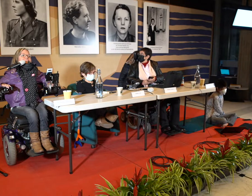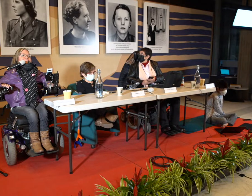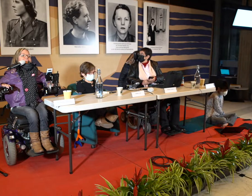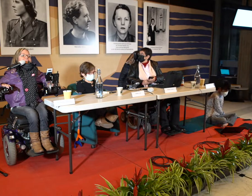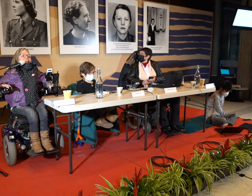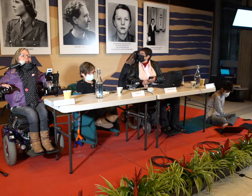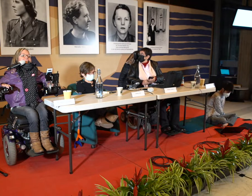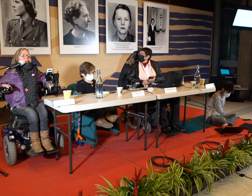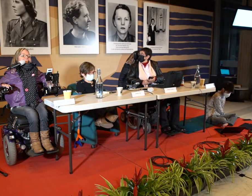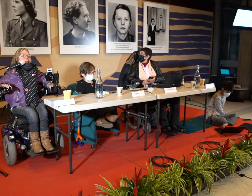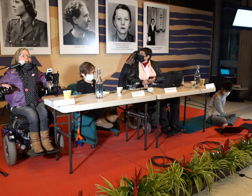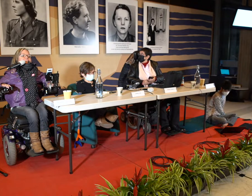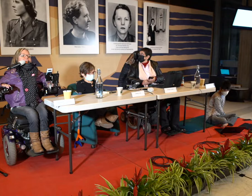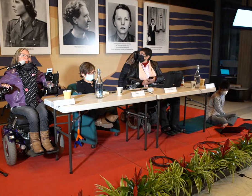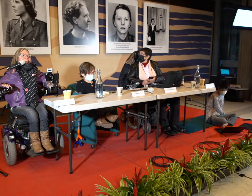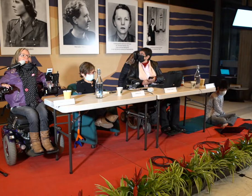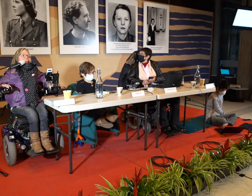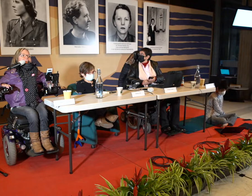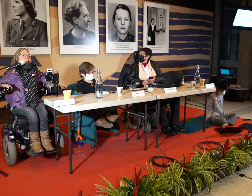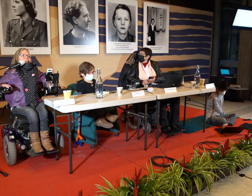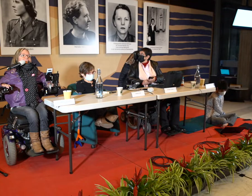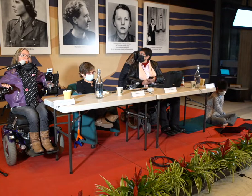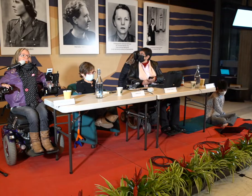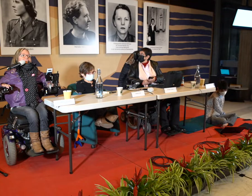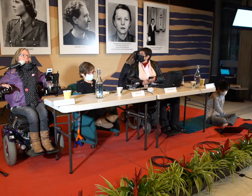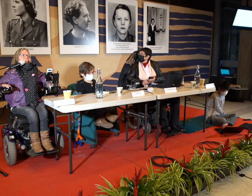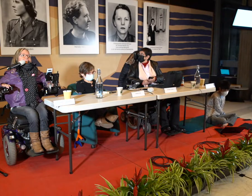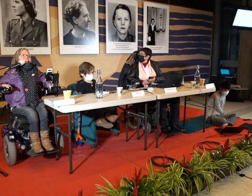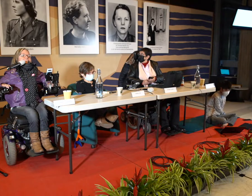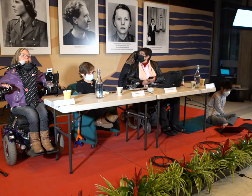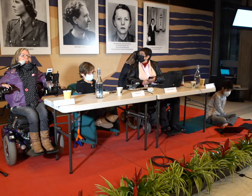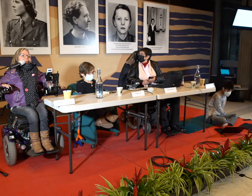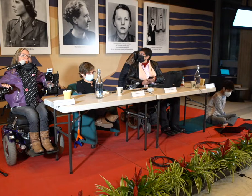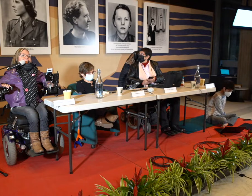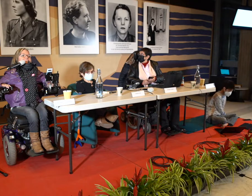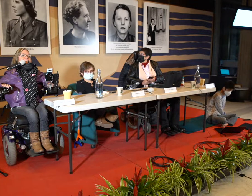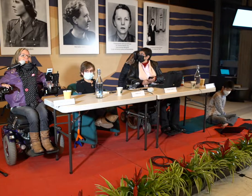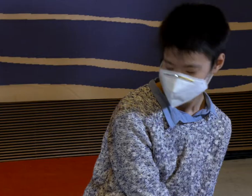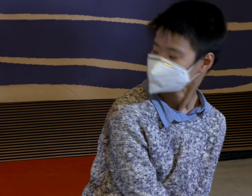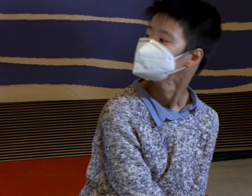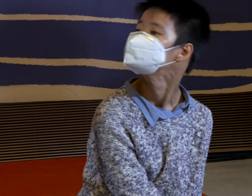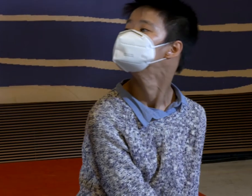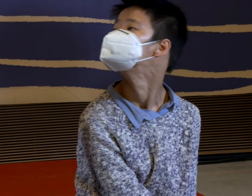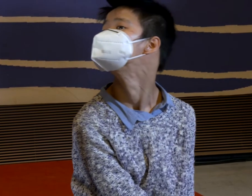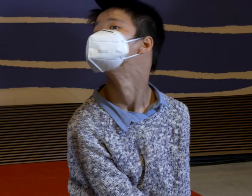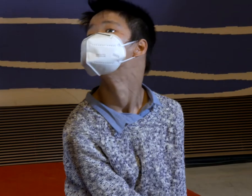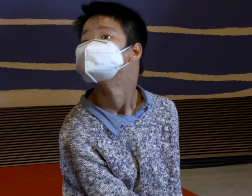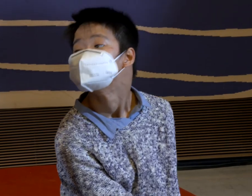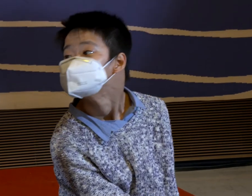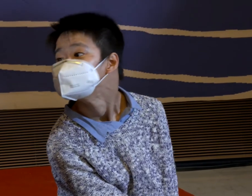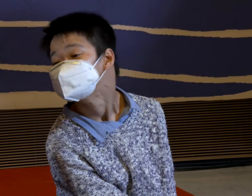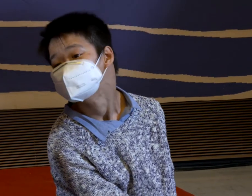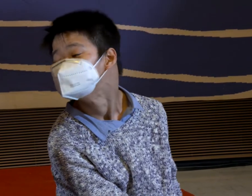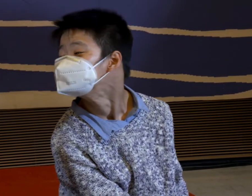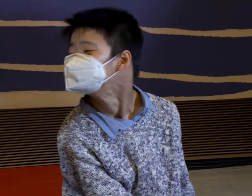les premiers étaient trop saillants aux yeux des spectateurs et spectatrices et dissimulaient la seconde. C'est la